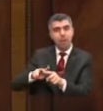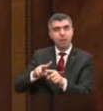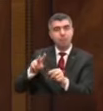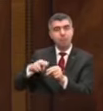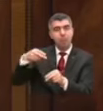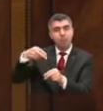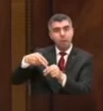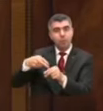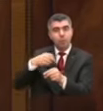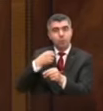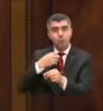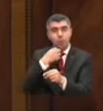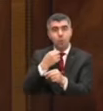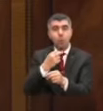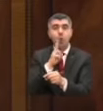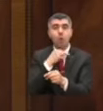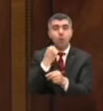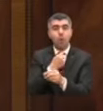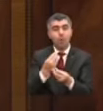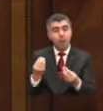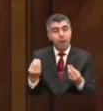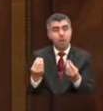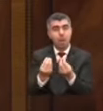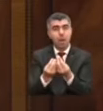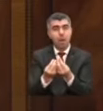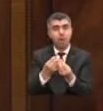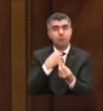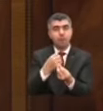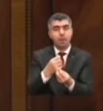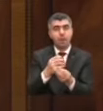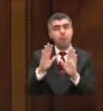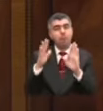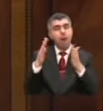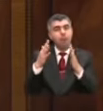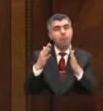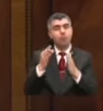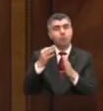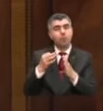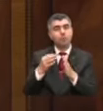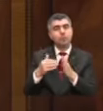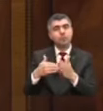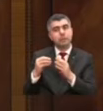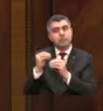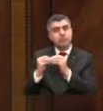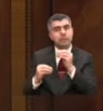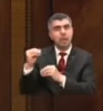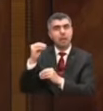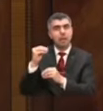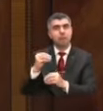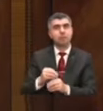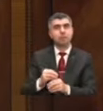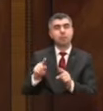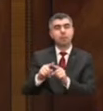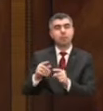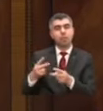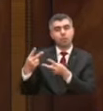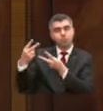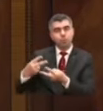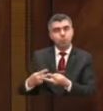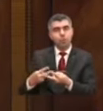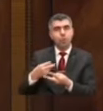استاذ لانك في الحكومه خصك تساندني خصك تقول لي برافو هادشي اللي دير ولكن زيد ماشي لانني لما نجي هنا